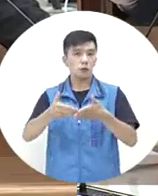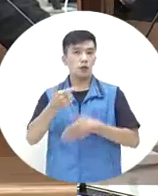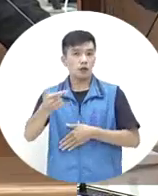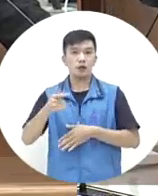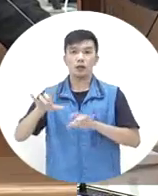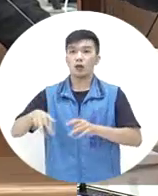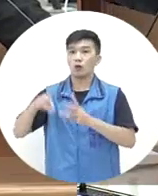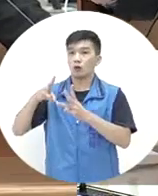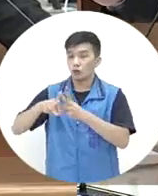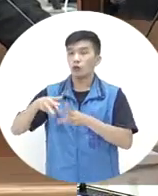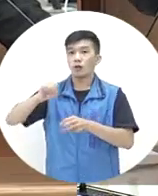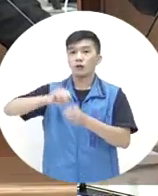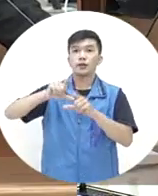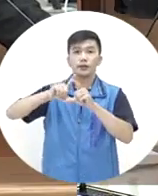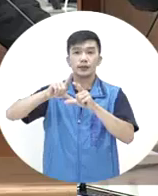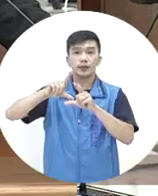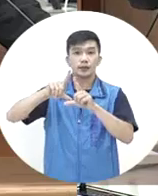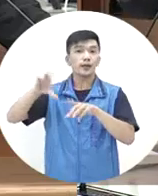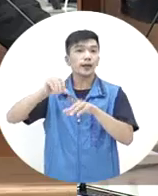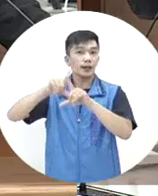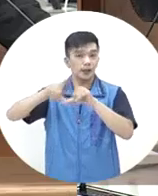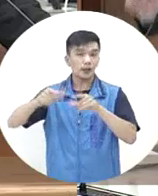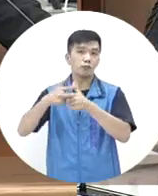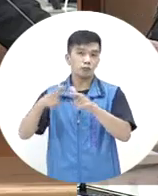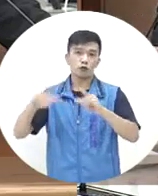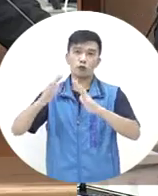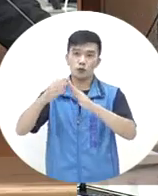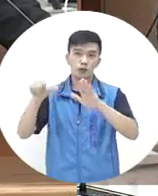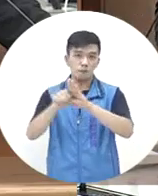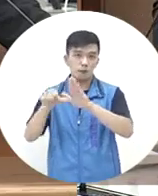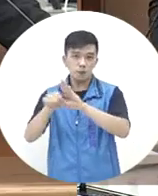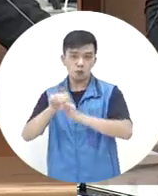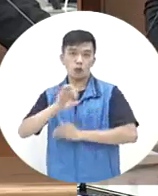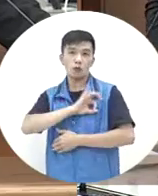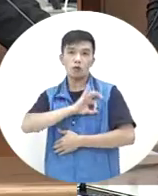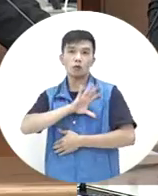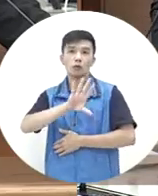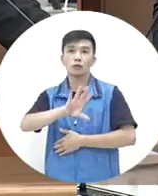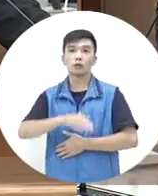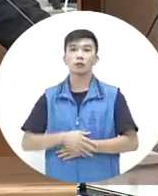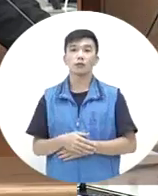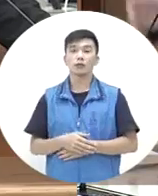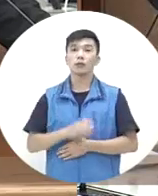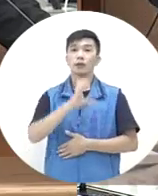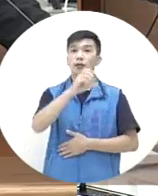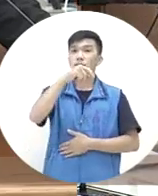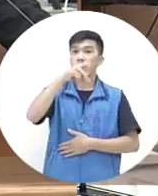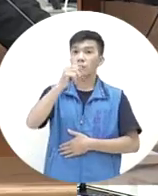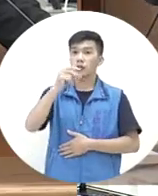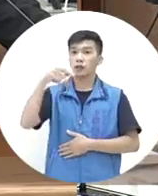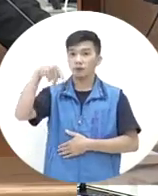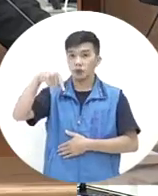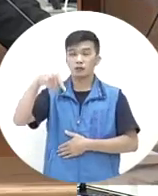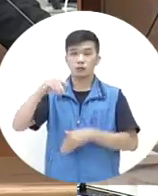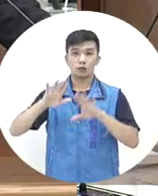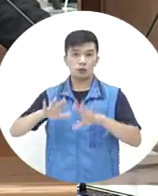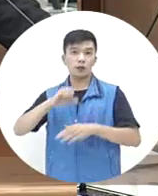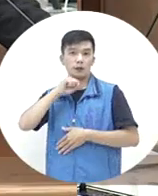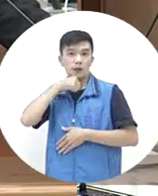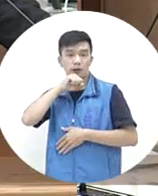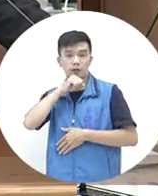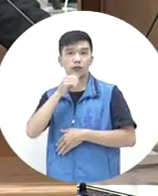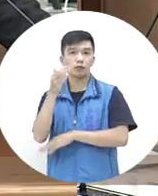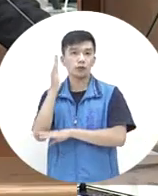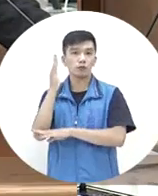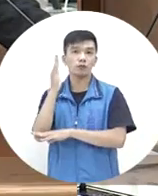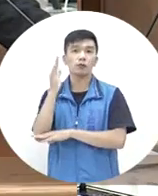大等等的国家等11个国家都在这个里面，所以呢 CPTPP 现在中央它持续包